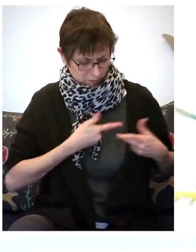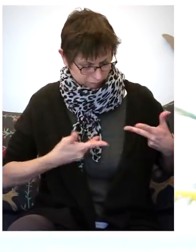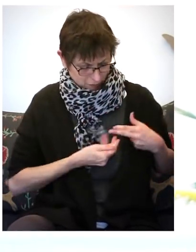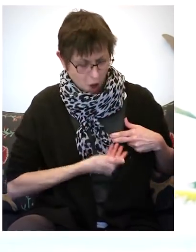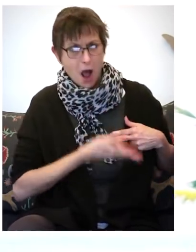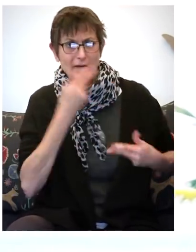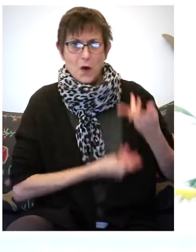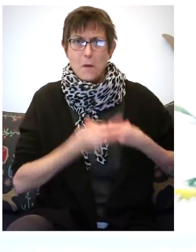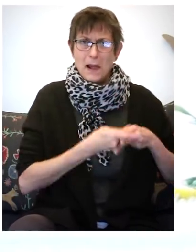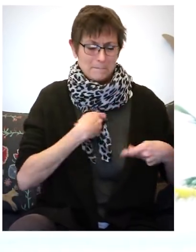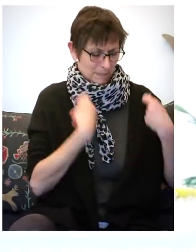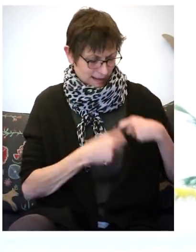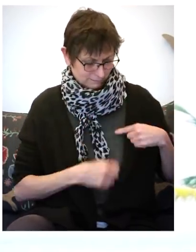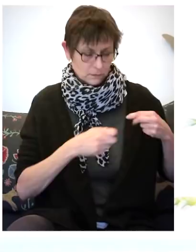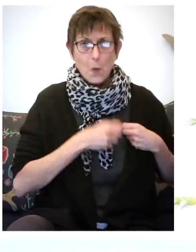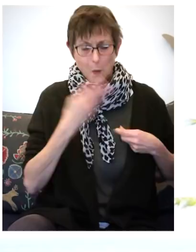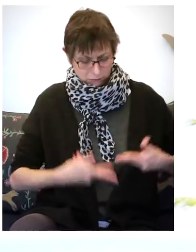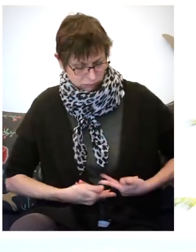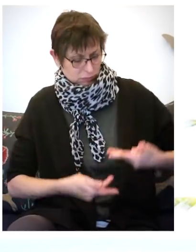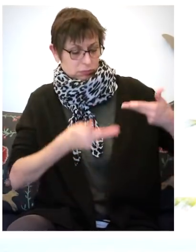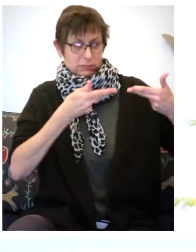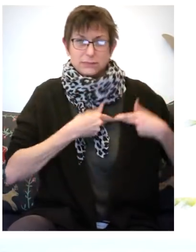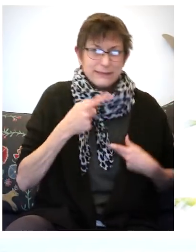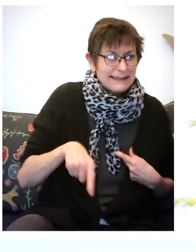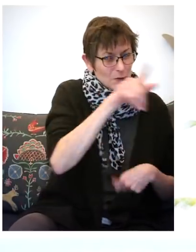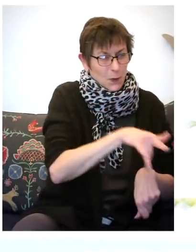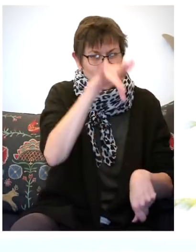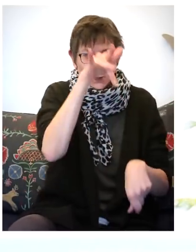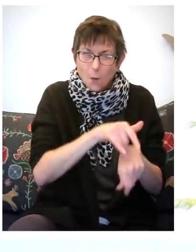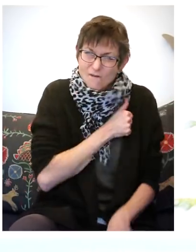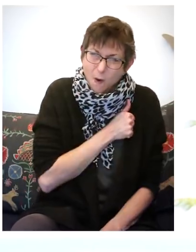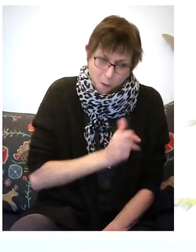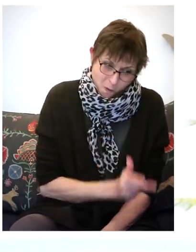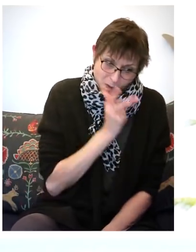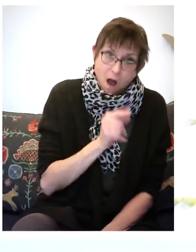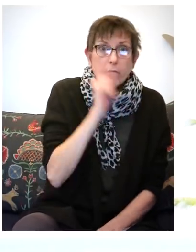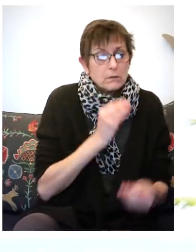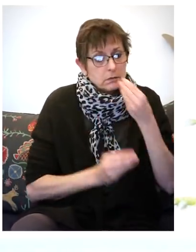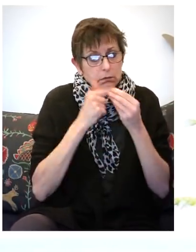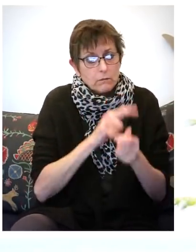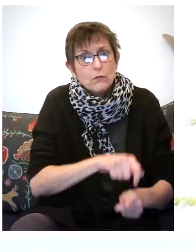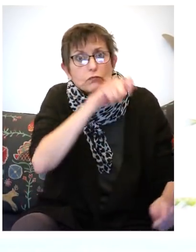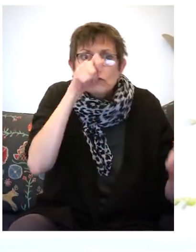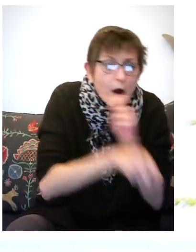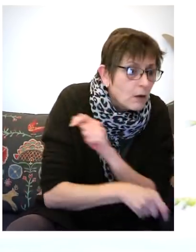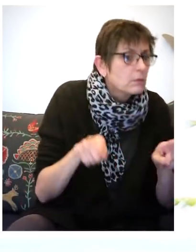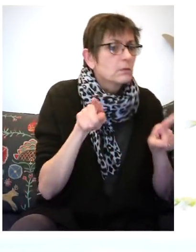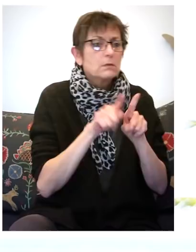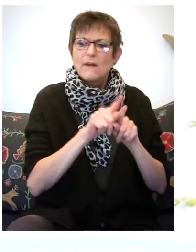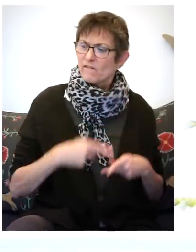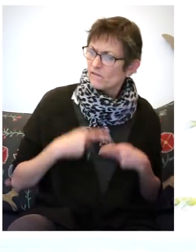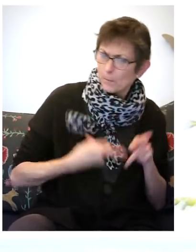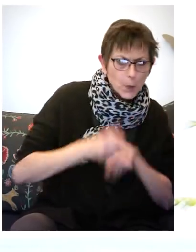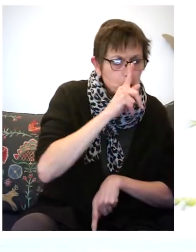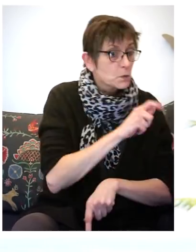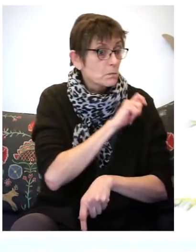remplaçant par des tubes en plastique ou par des vaisseaux prélevés. Qui ont subi cet acte chirurgical grave devraient changer leur habitude alimentaire ou leur habitude de